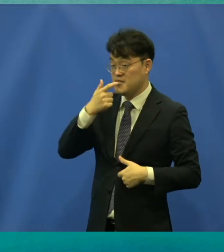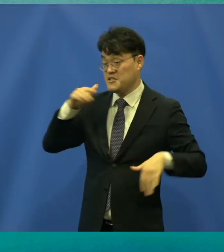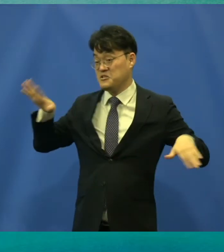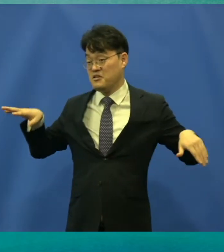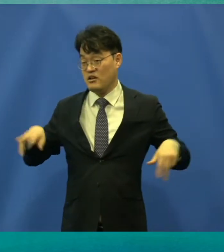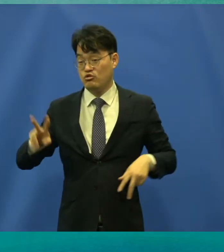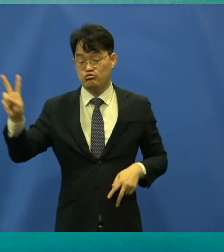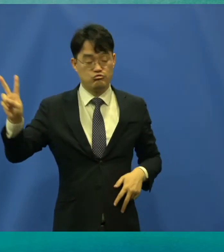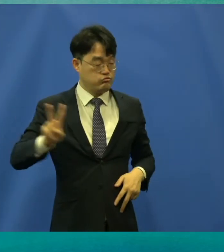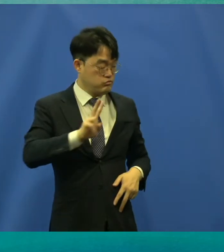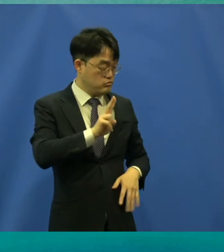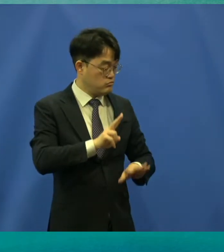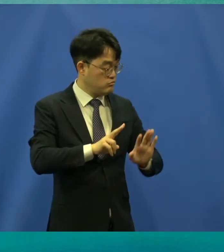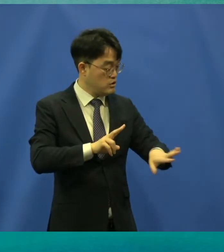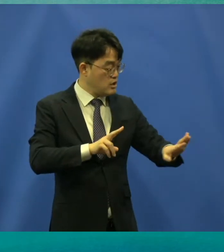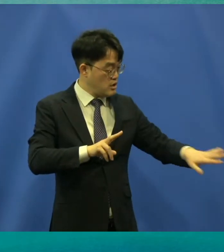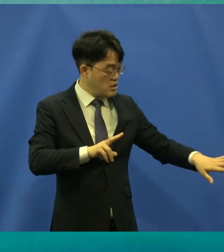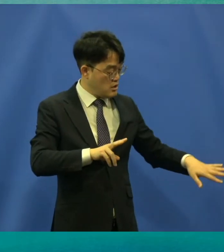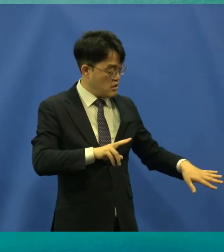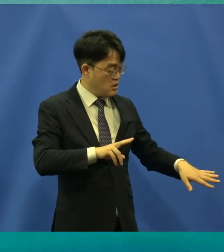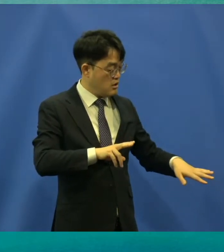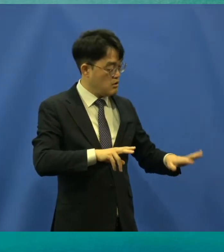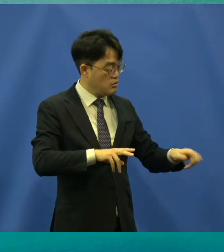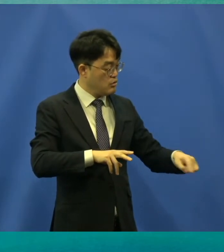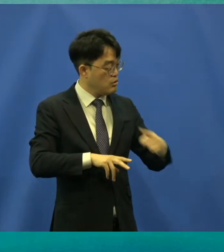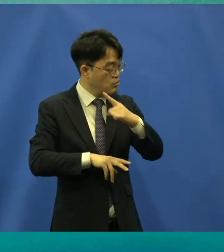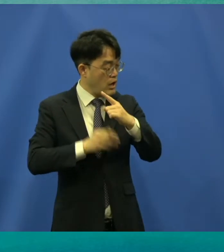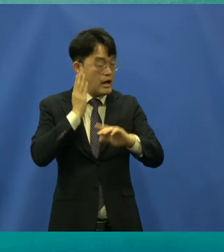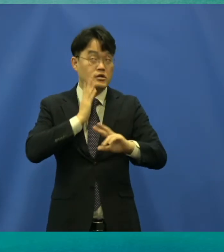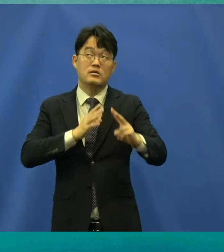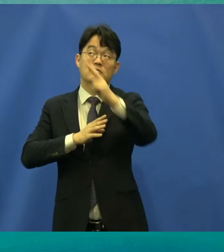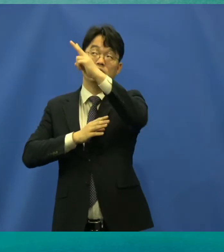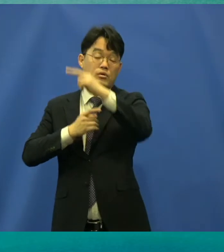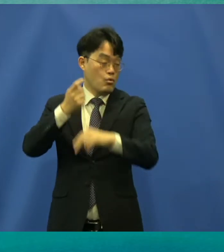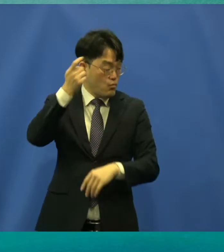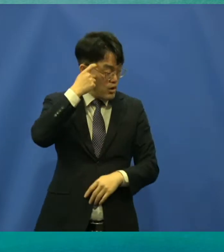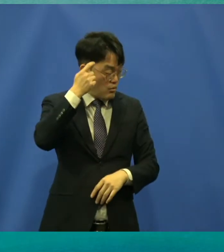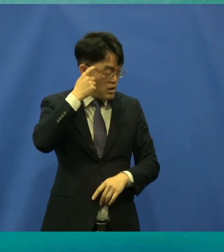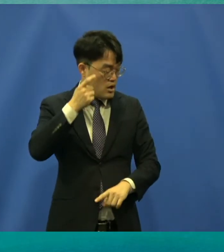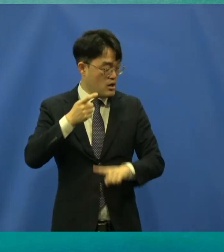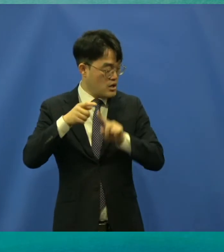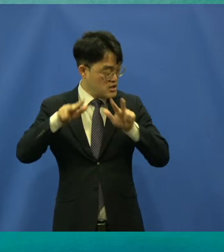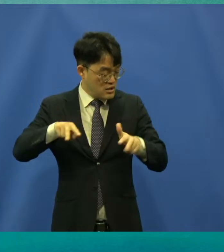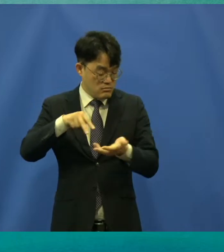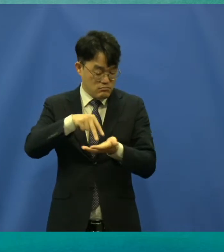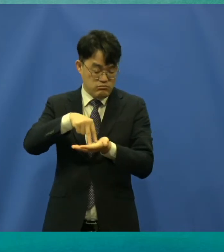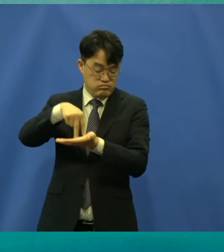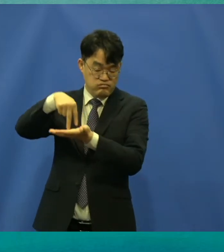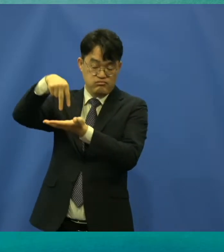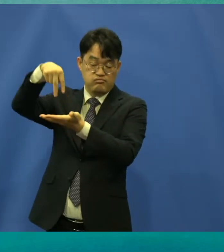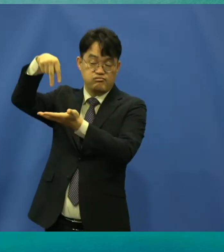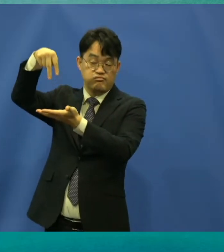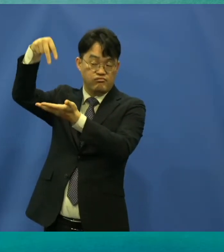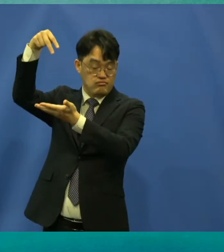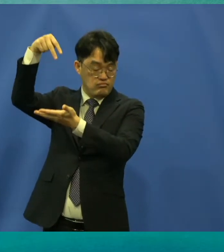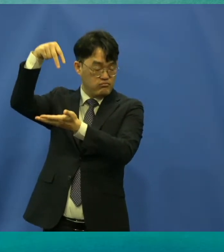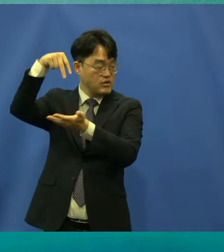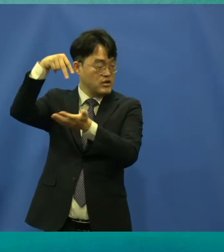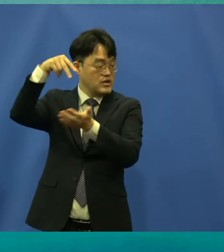사람들아 어찌하여 서서 하늘을 쳐다보느냐? 너희 가운데서 하늘로 올려주신 이 예수는 하늘로 가심을 본